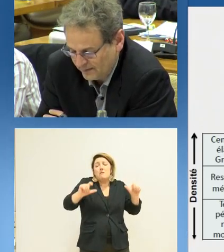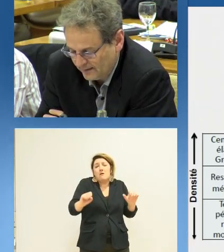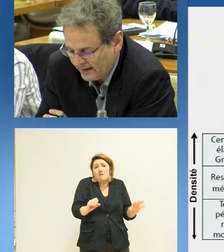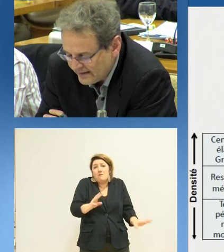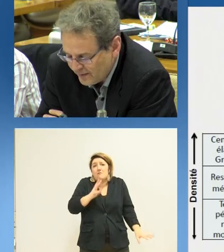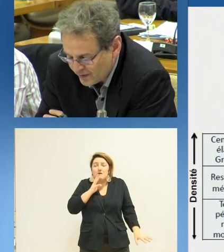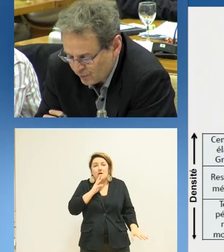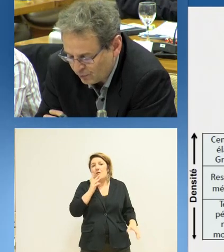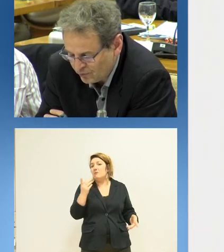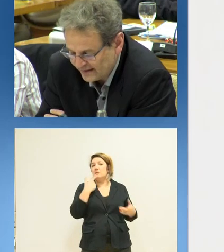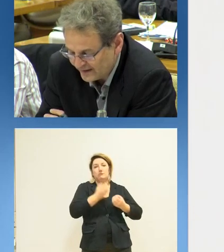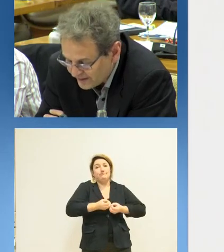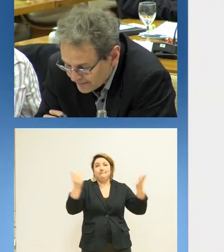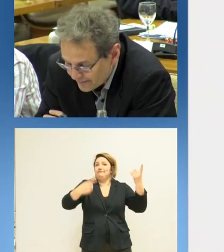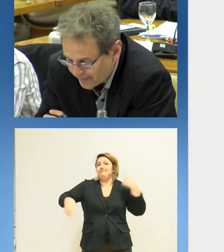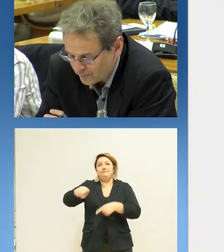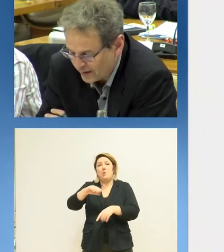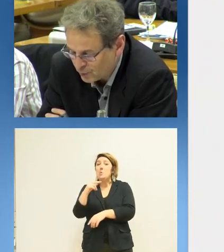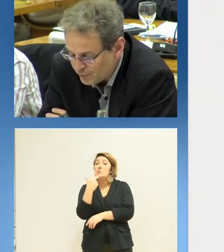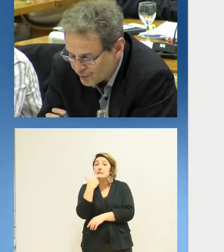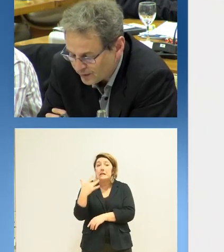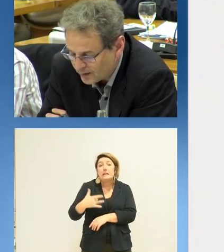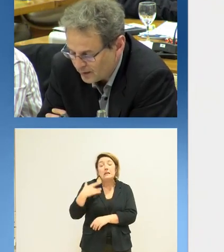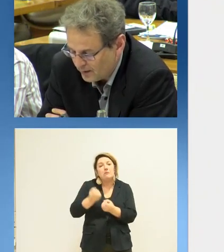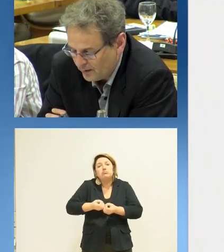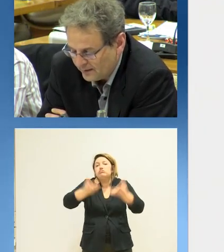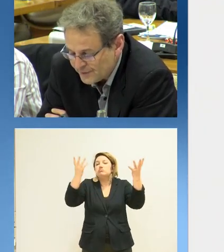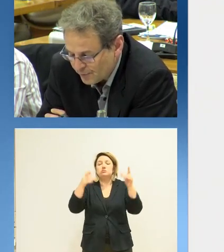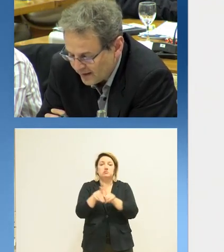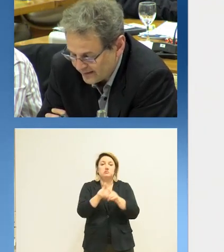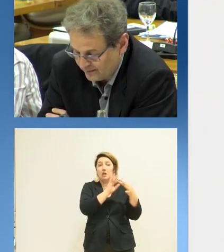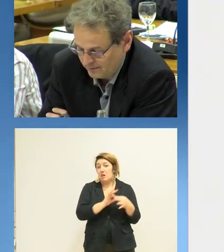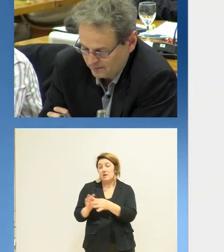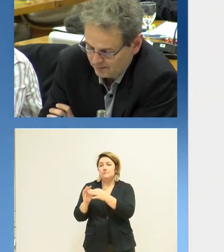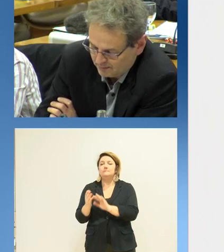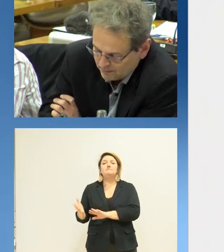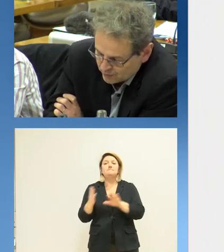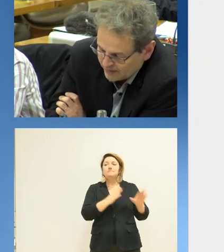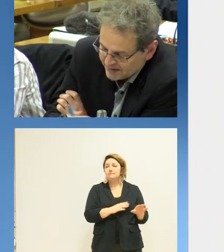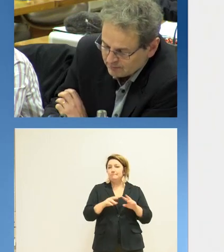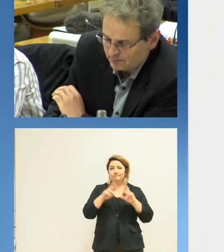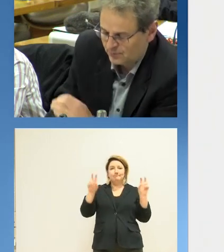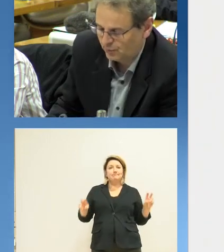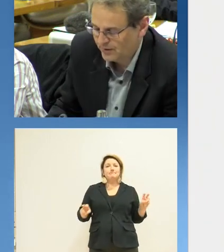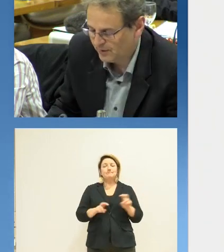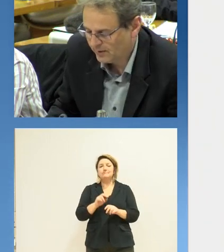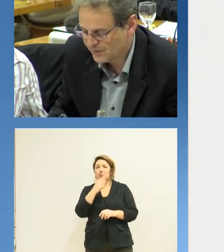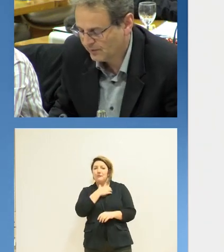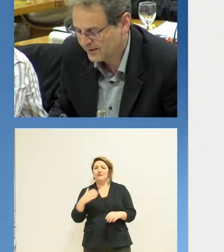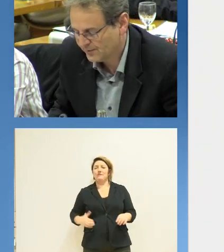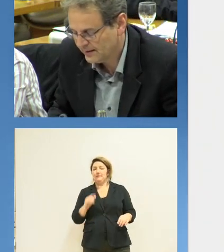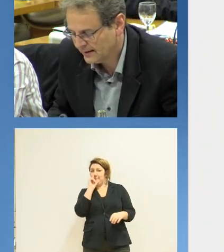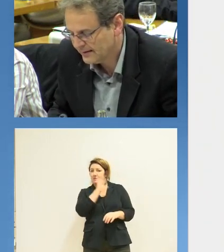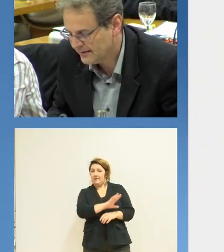la délibération propose un avis de la commune qui se basent je les dis sur une amélioration